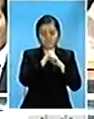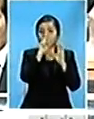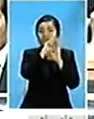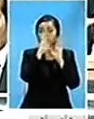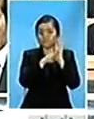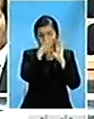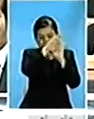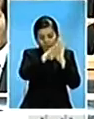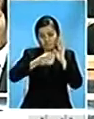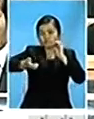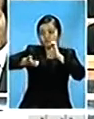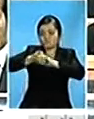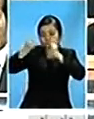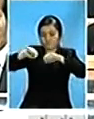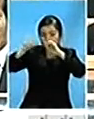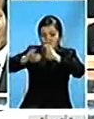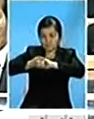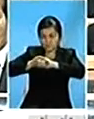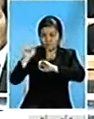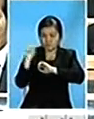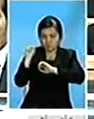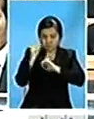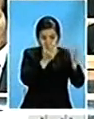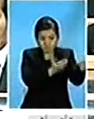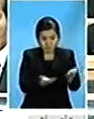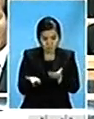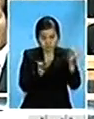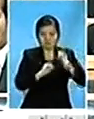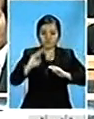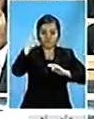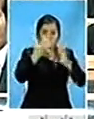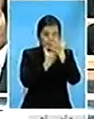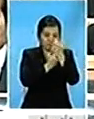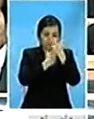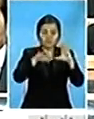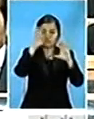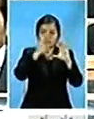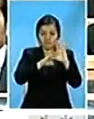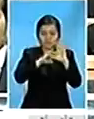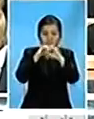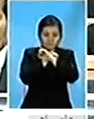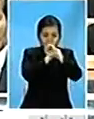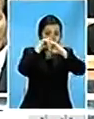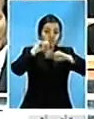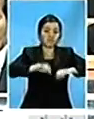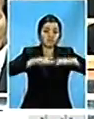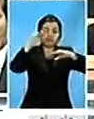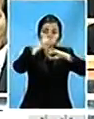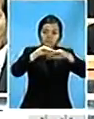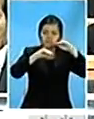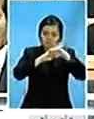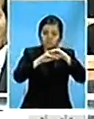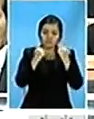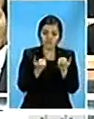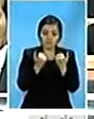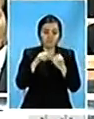รือ TOR ที่เชิญชวนให้เอกชนผู้สนใจเข้าร่วมโครงการ TOR นี้รัฐบา